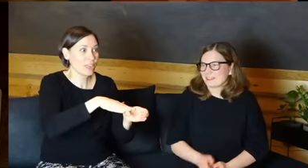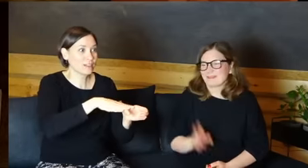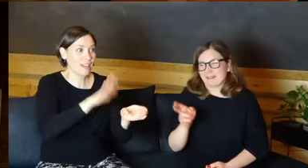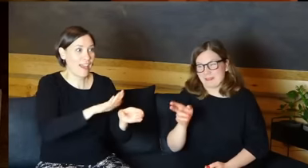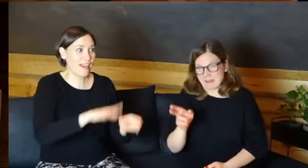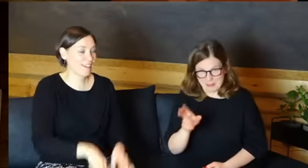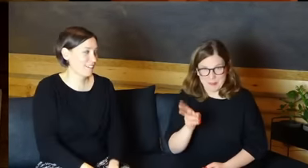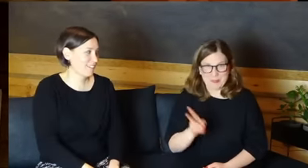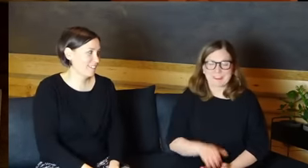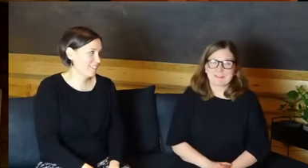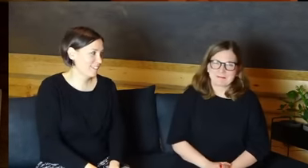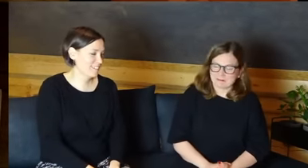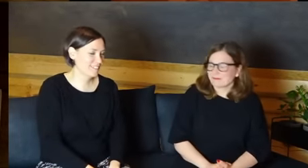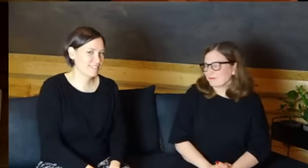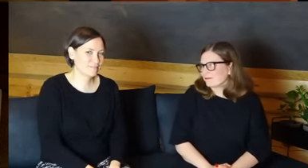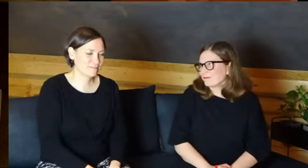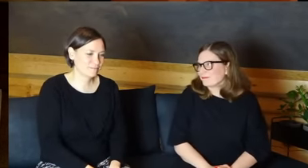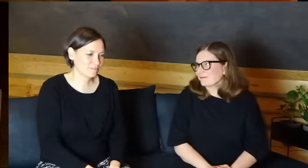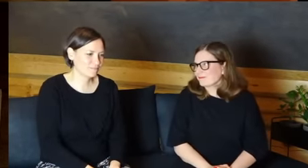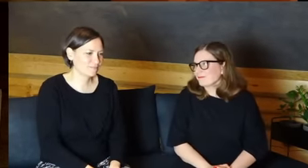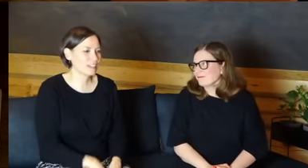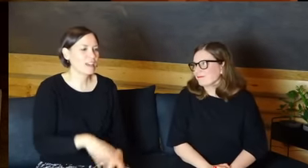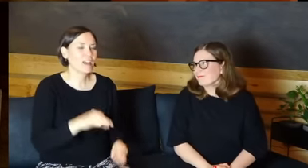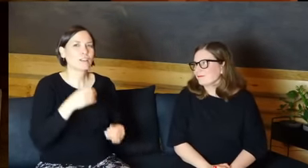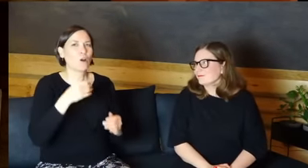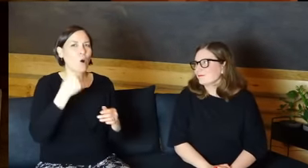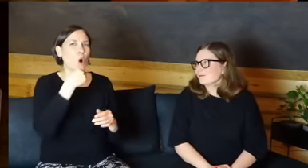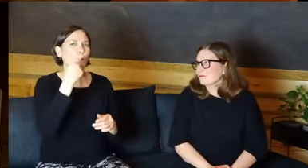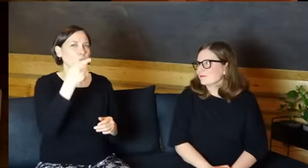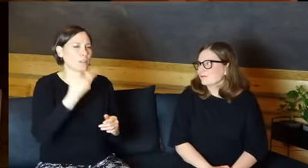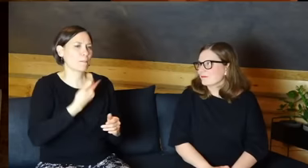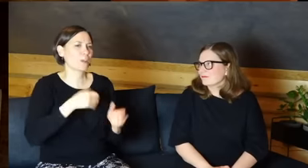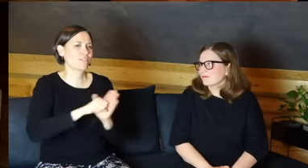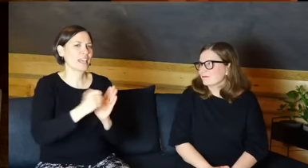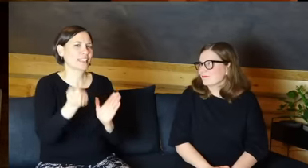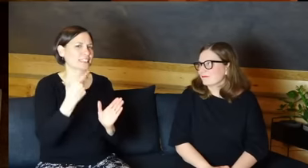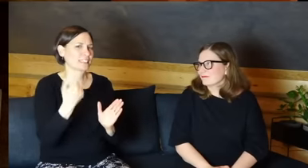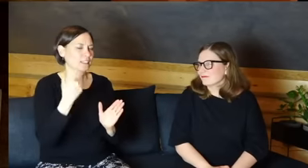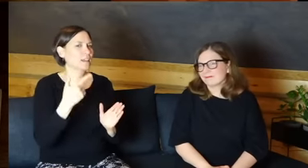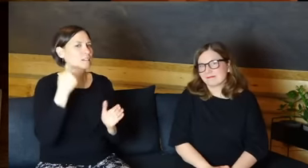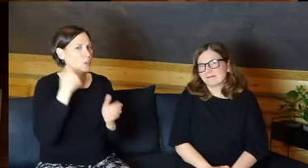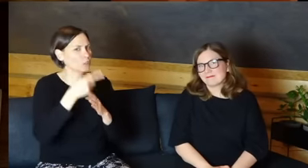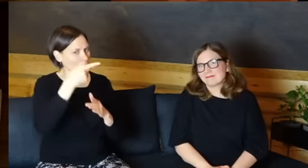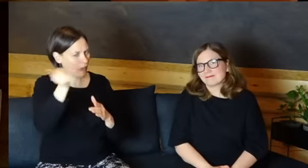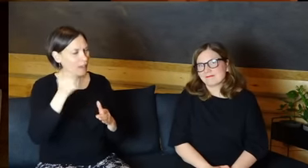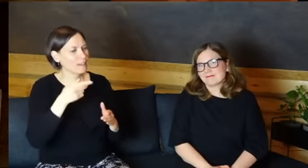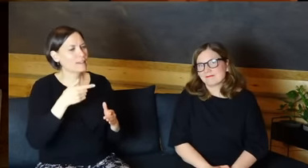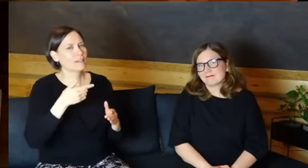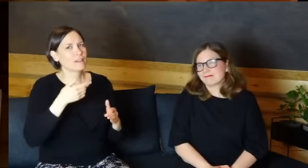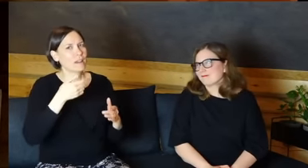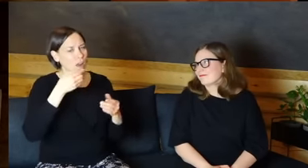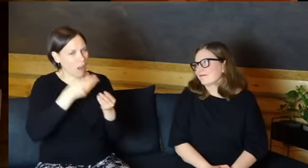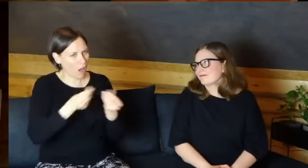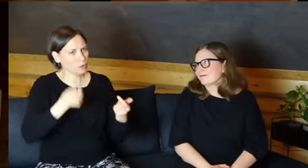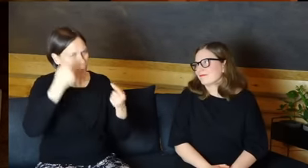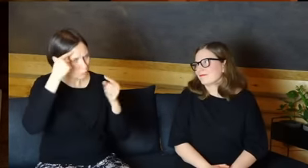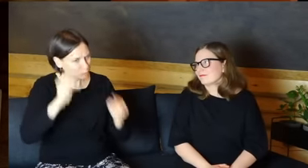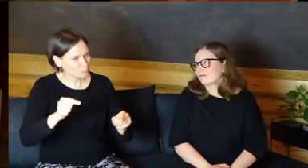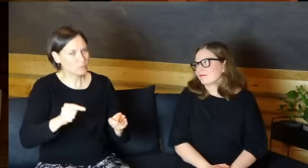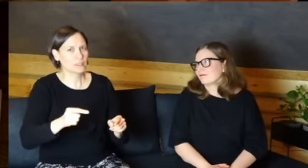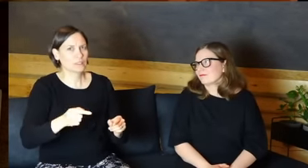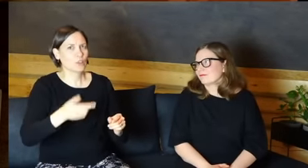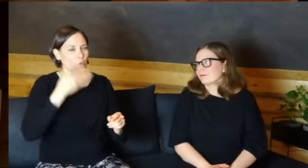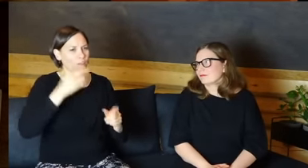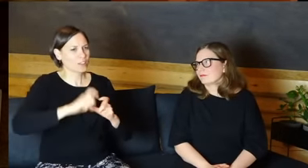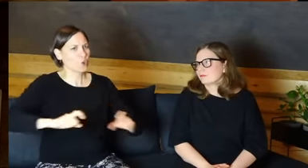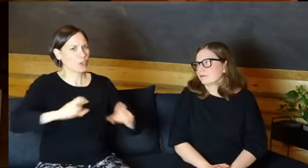sitten niin kuin asentajan näkymys. Oulusta paljon tulee viestiä, että siellä panostetaan laatuun ja tehdään pelkkiä hyviä sokkeleita. Niin